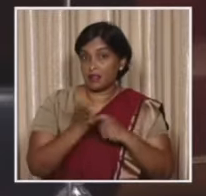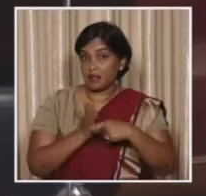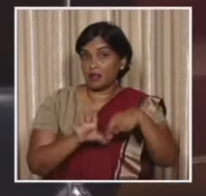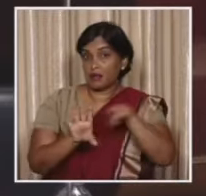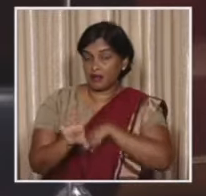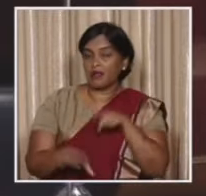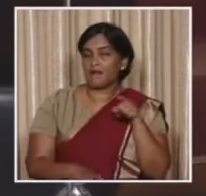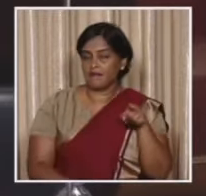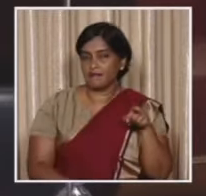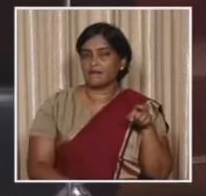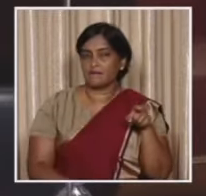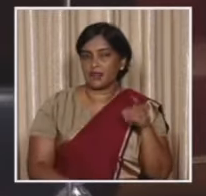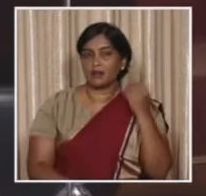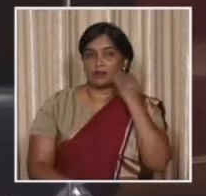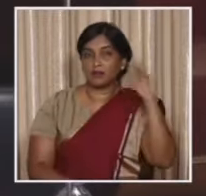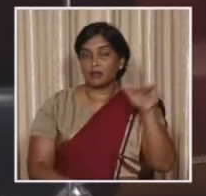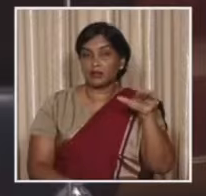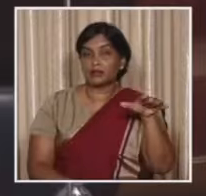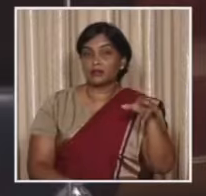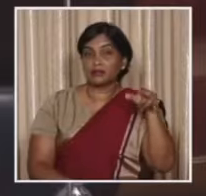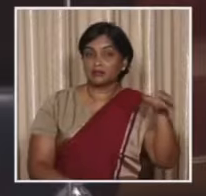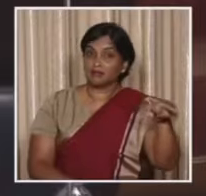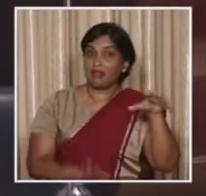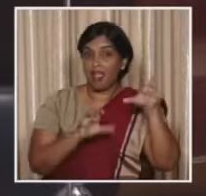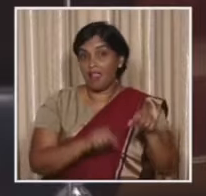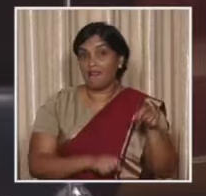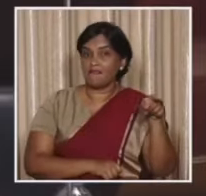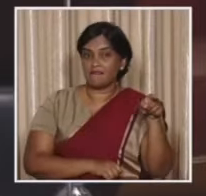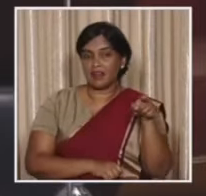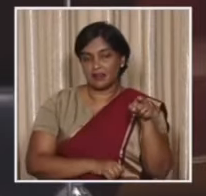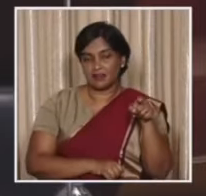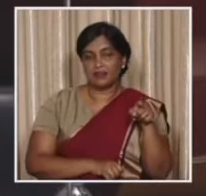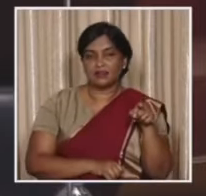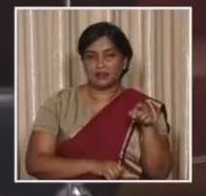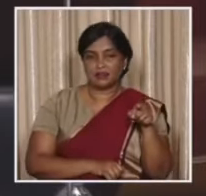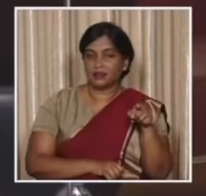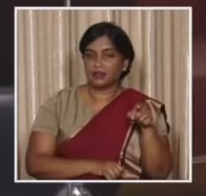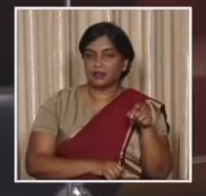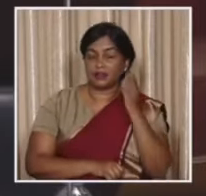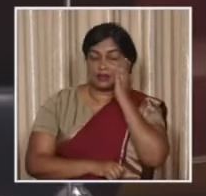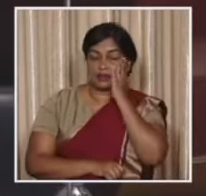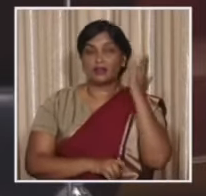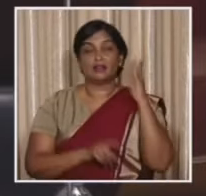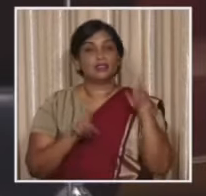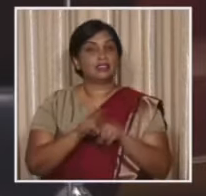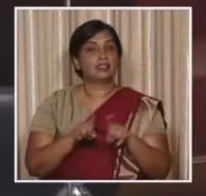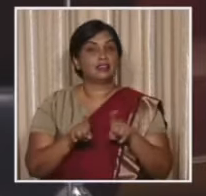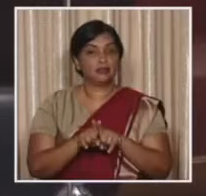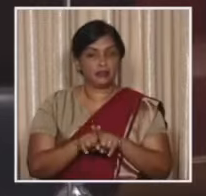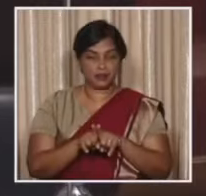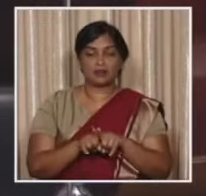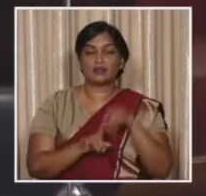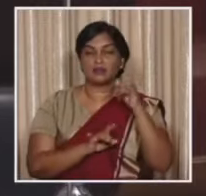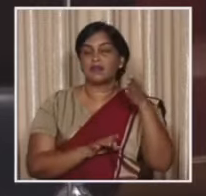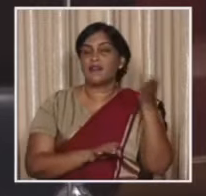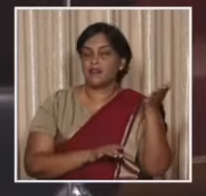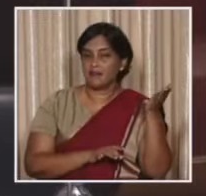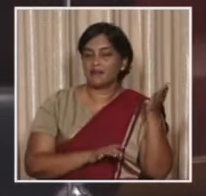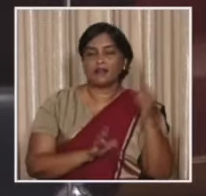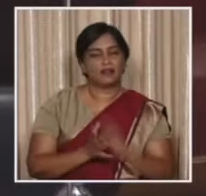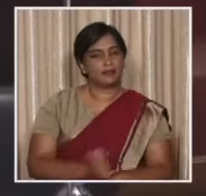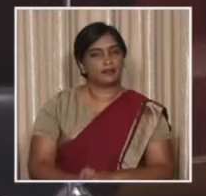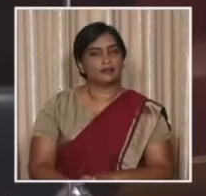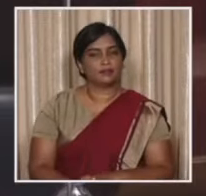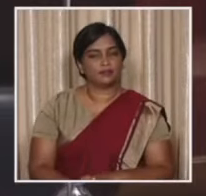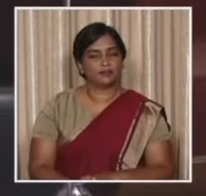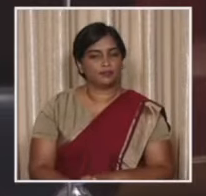උත්සාහයක් තියෙනවා. සිවිල් සමාජය බලලත් ඉන්නවනේ. මැරි නින්නේ නැගිටලා හිටපු හැටි සමහර අය.